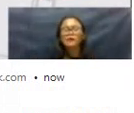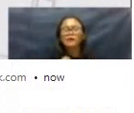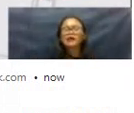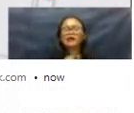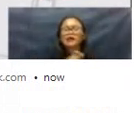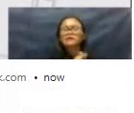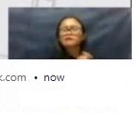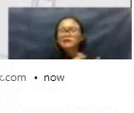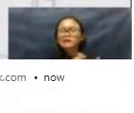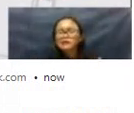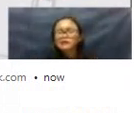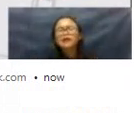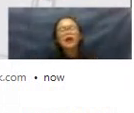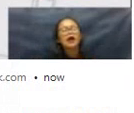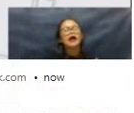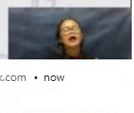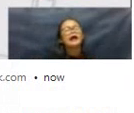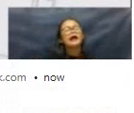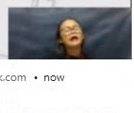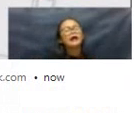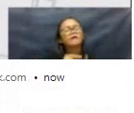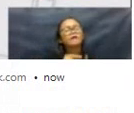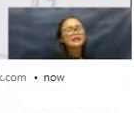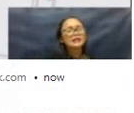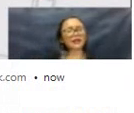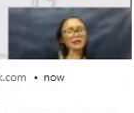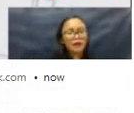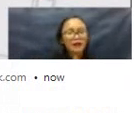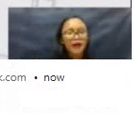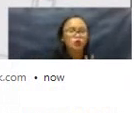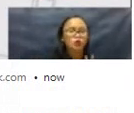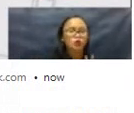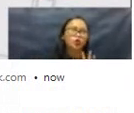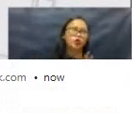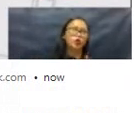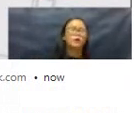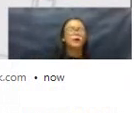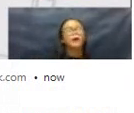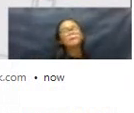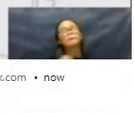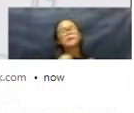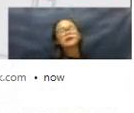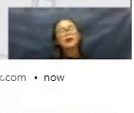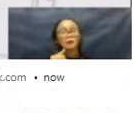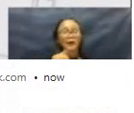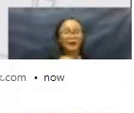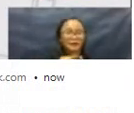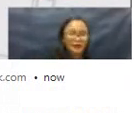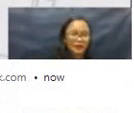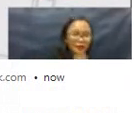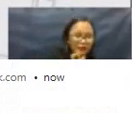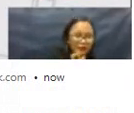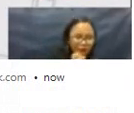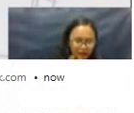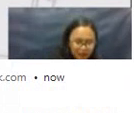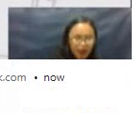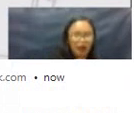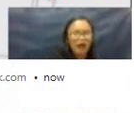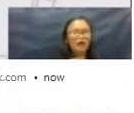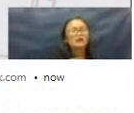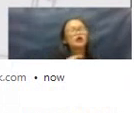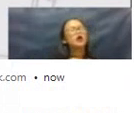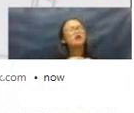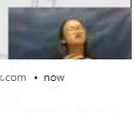dan Ibu mengajar matematika, berarti refleksinya tentang topik-topik bahasan di matematika. Semakin rinci topik